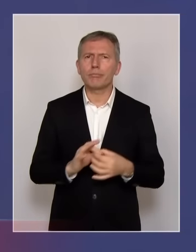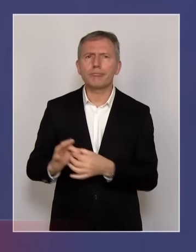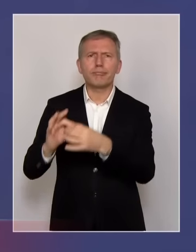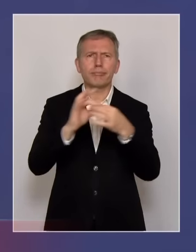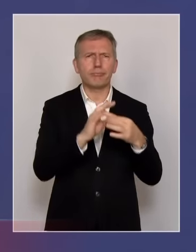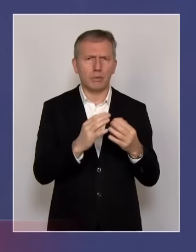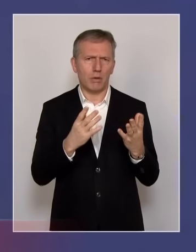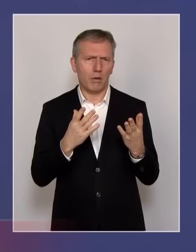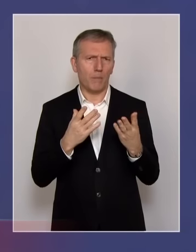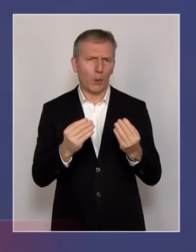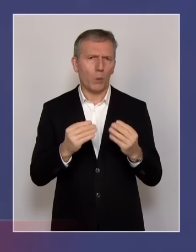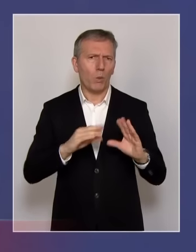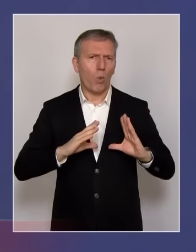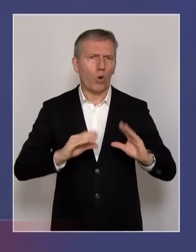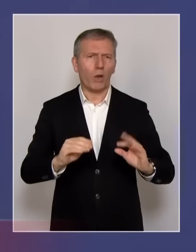concrètes.